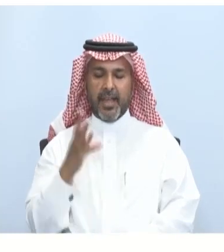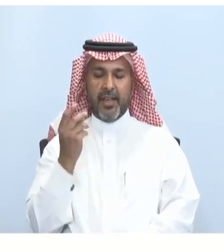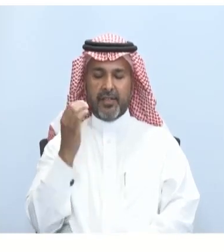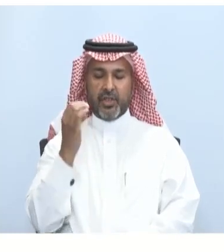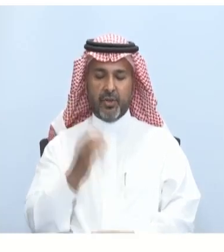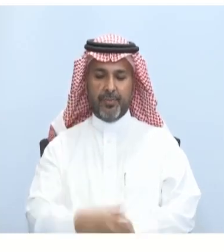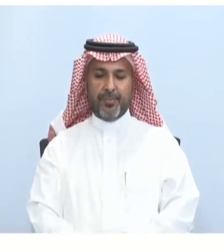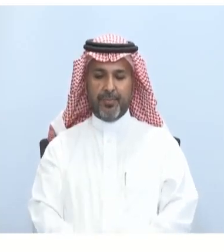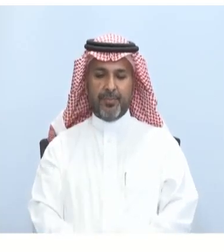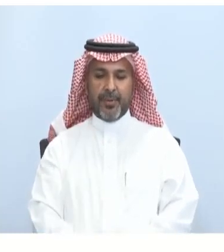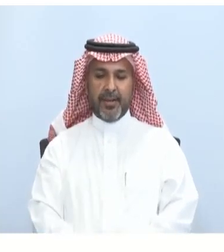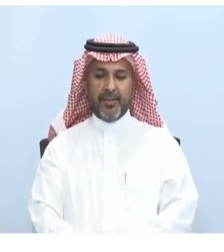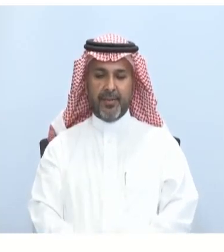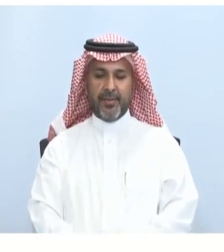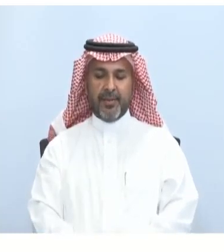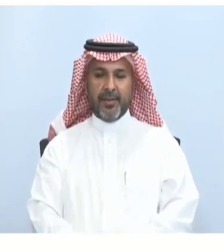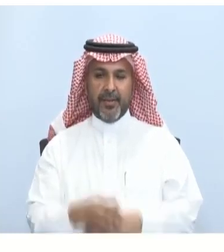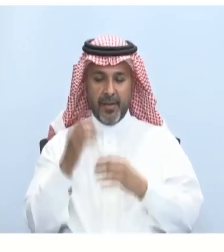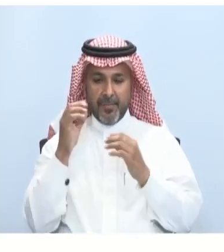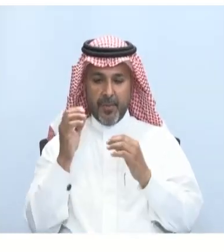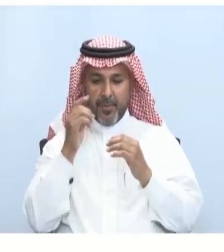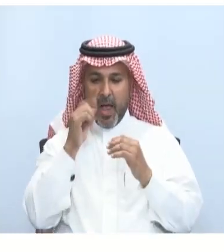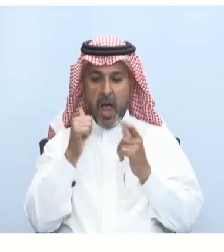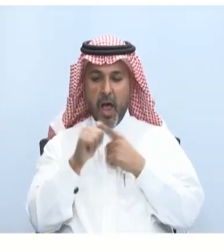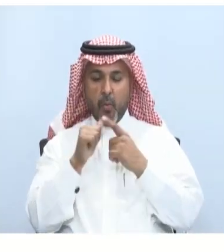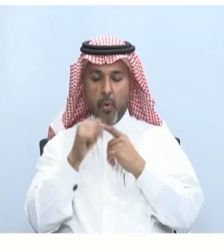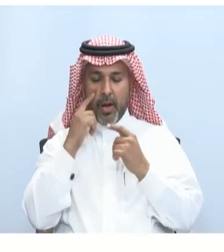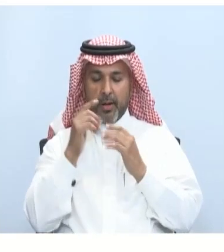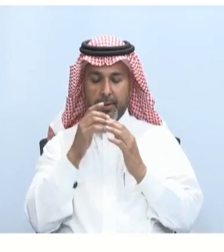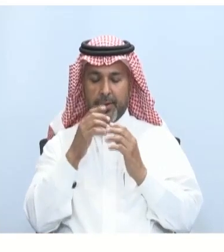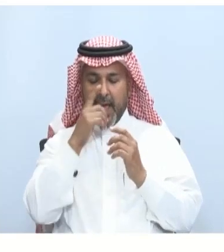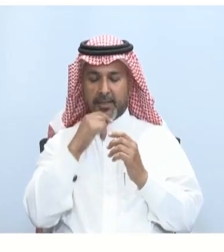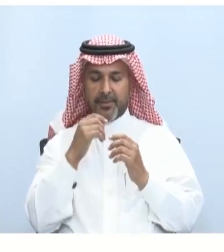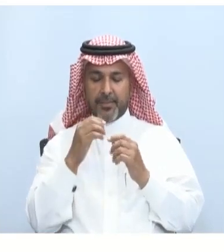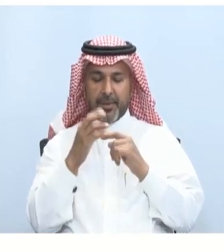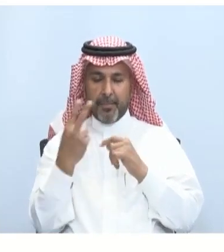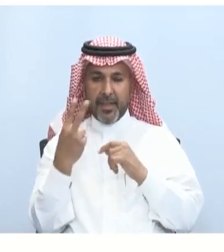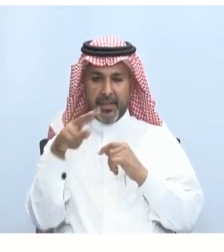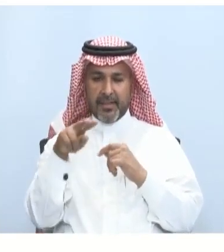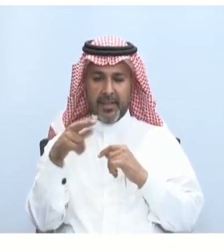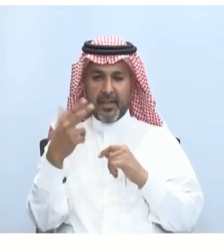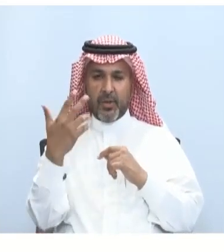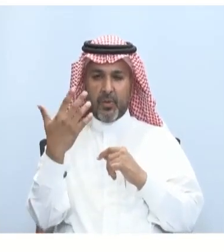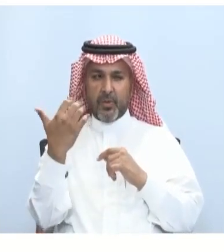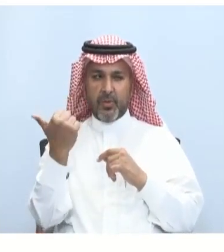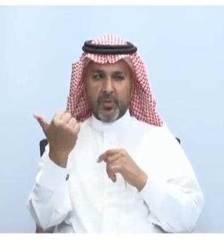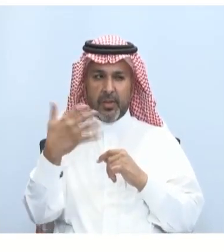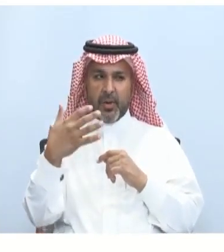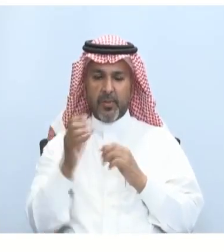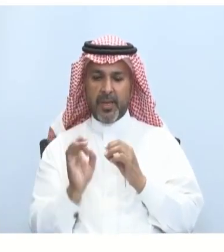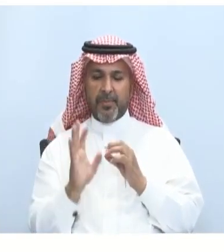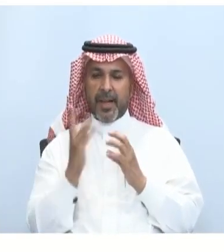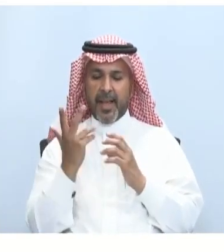احسنتم ممتاز راح طبعا هنا ننقل الاول هنا طبعا راح نطرحه 256 من الطرفين